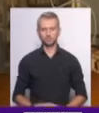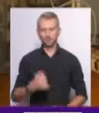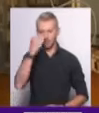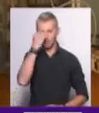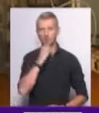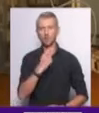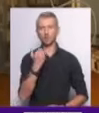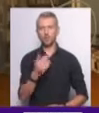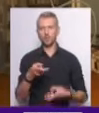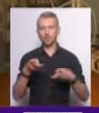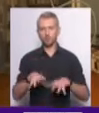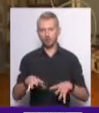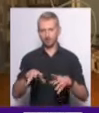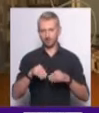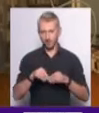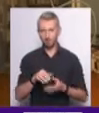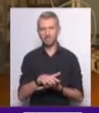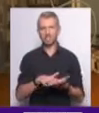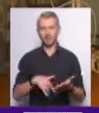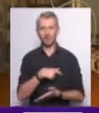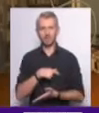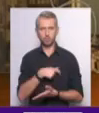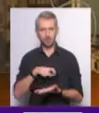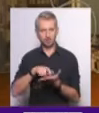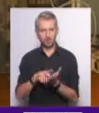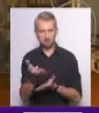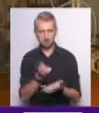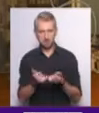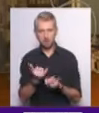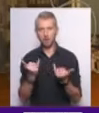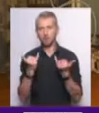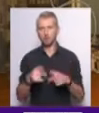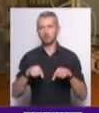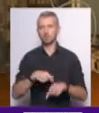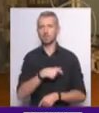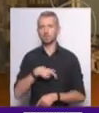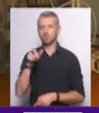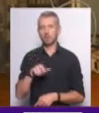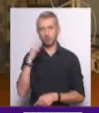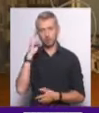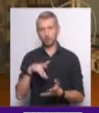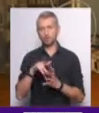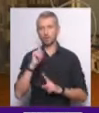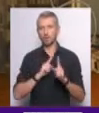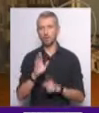Дякую за те, що ви залишаєтеся з нами. Триває ефір депутатської приймальні. Нагадаю, що сьогодні в нашій студії депутат Київської міської ради пан Володимир Назаренко. І ми